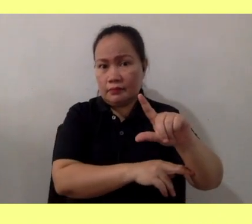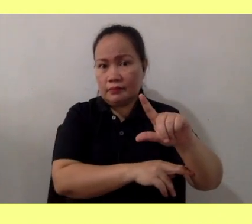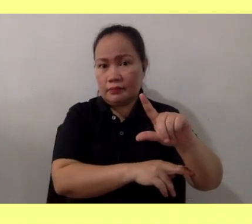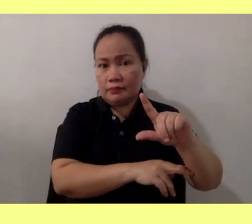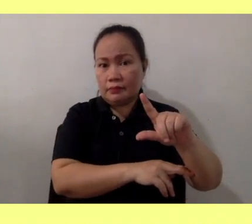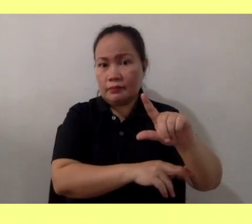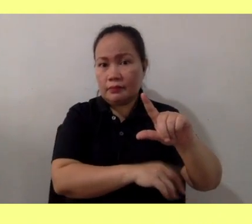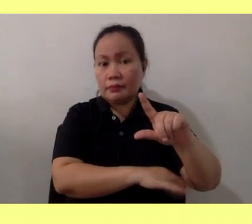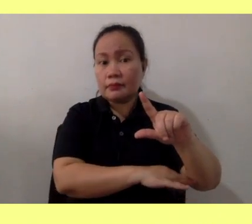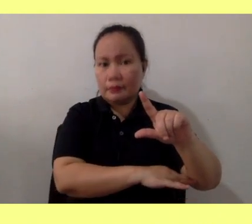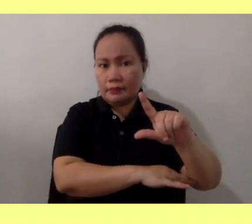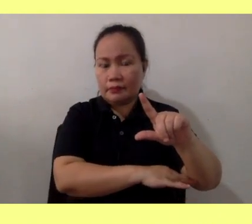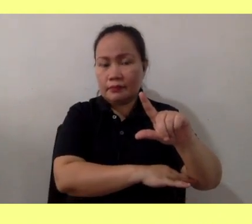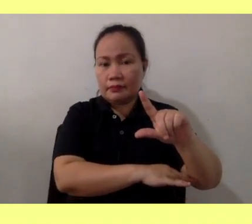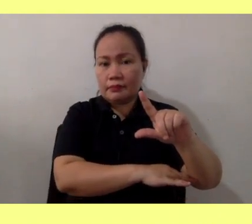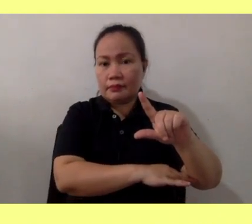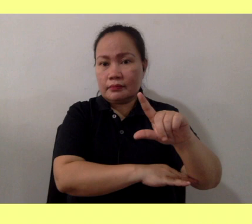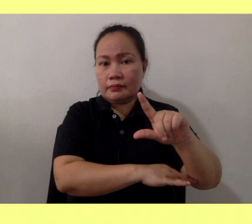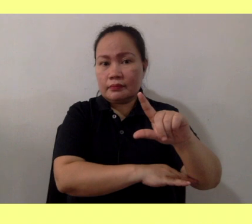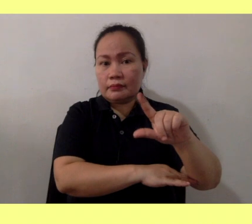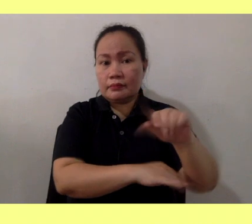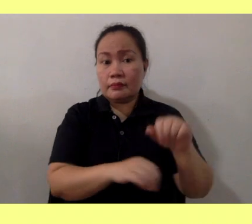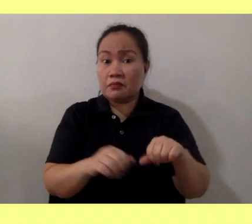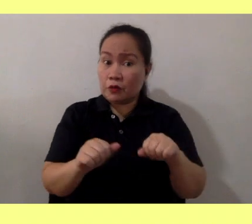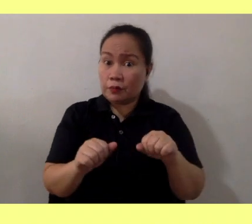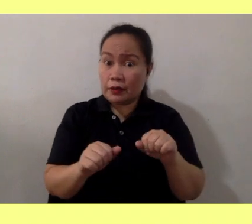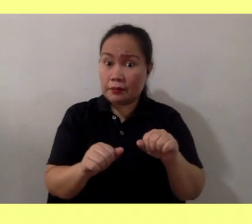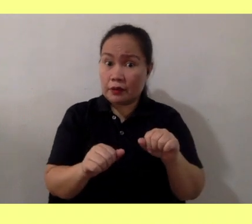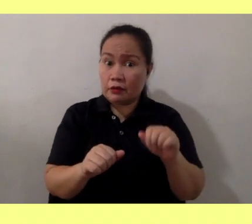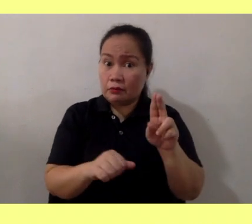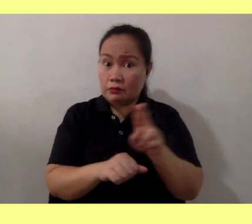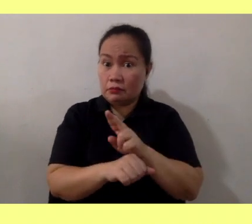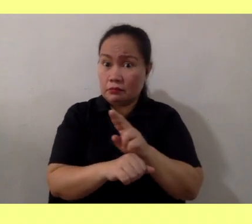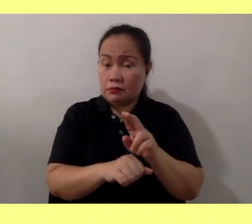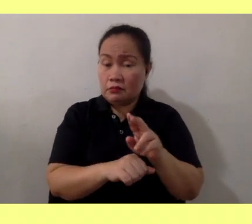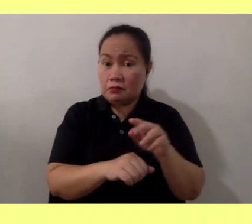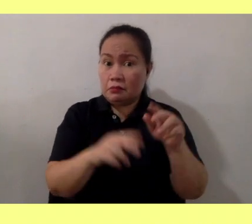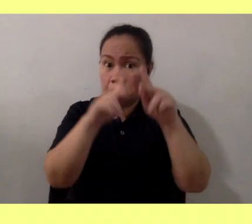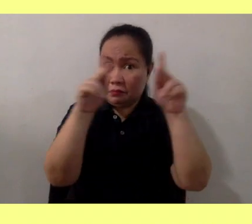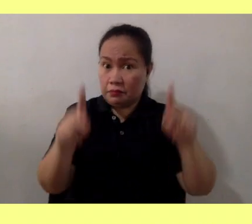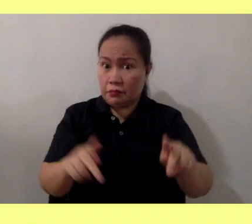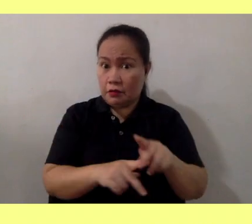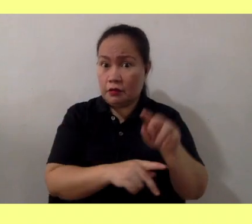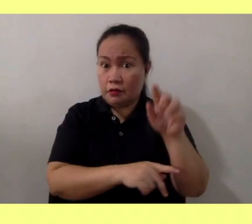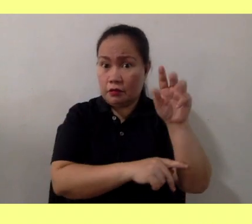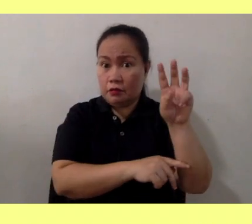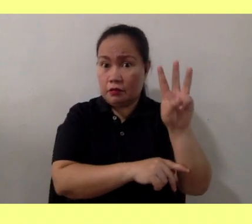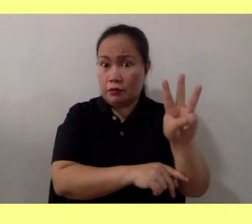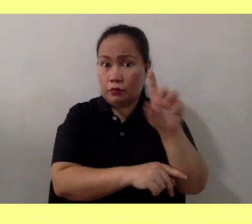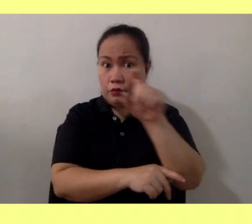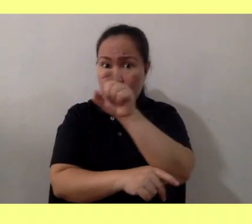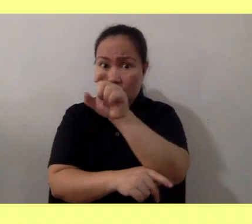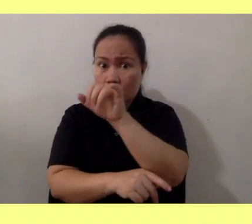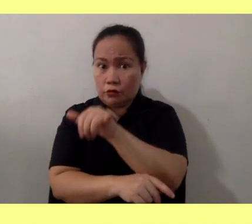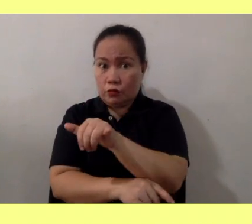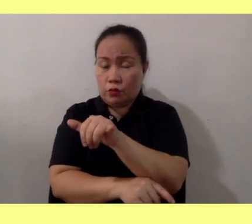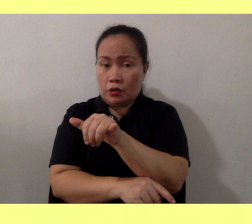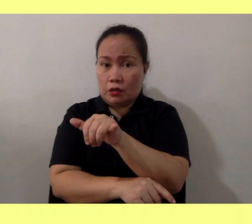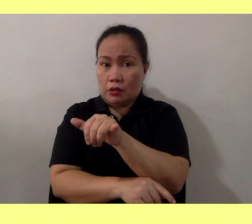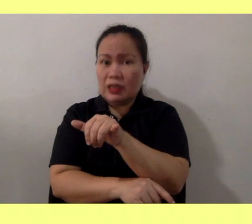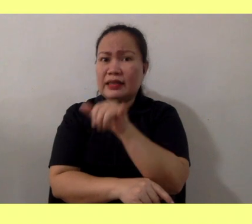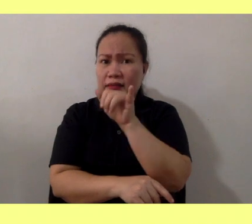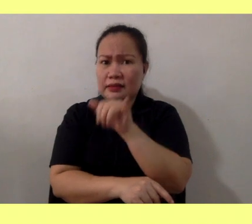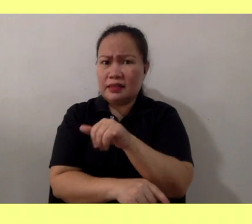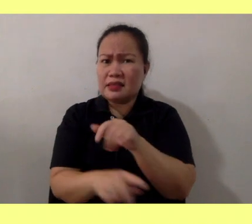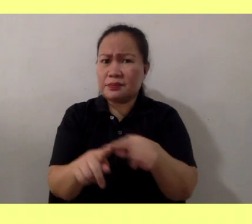So, that is plane L. Okay. So, ma'am, pwede po bang plane WXY? Sabi nyo po, pwede po